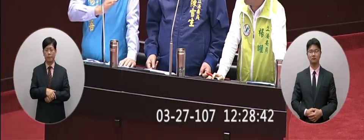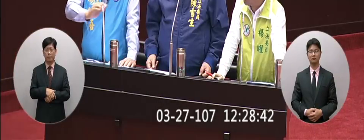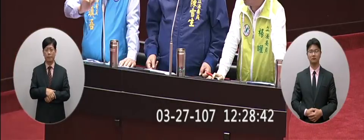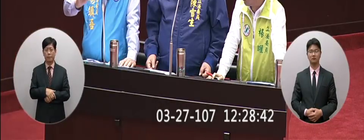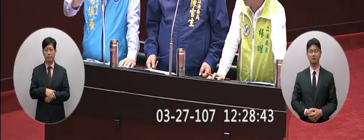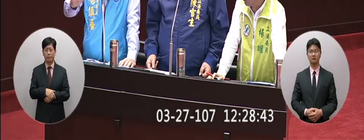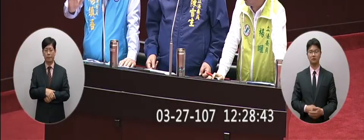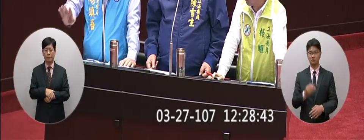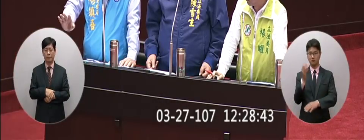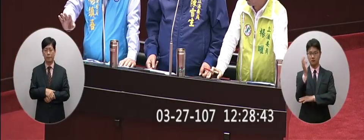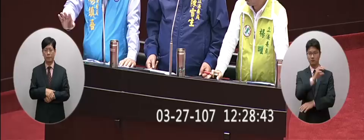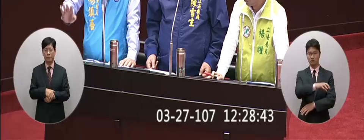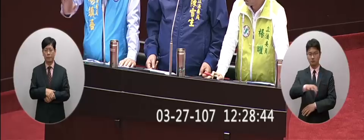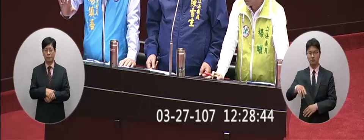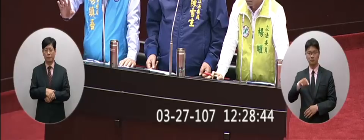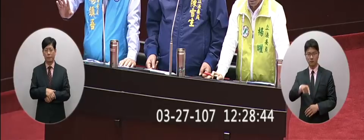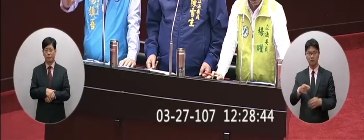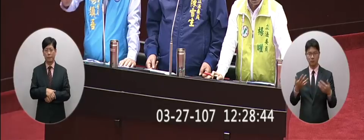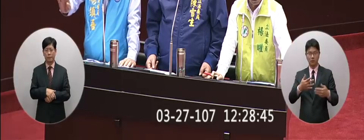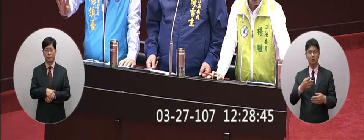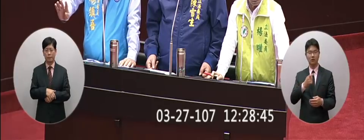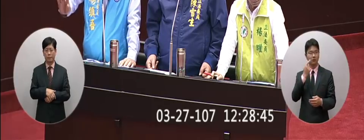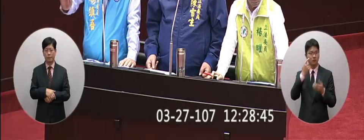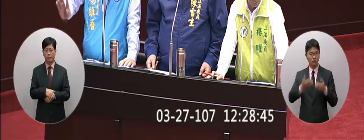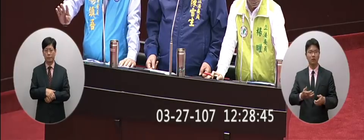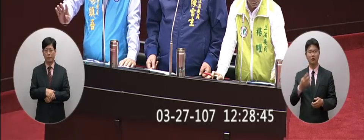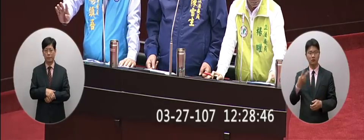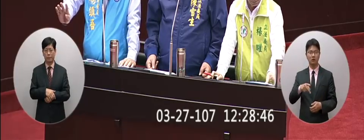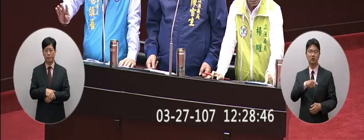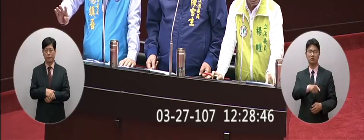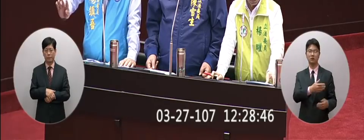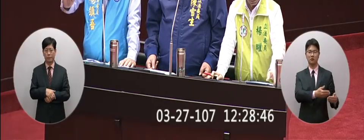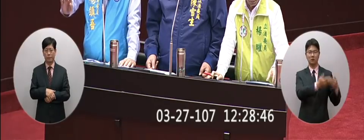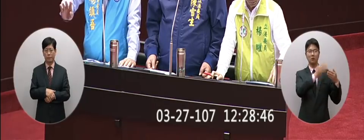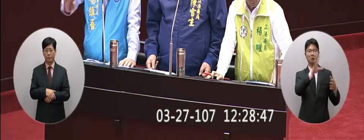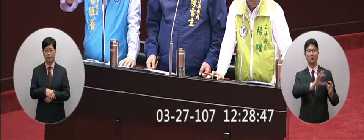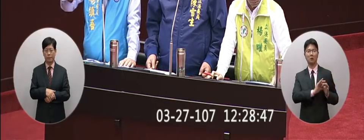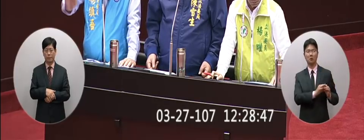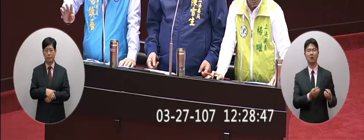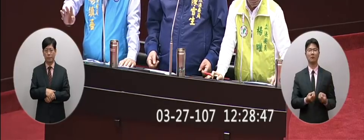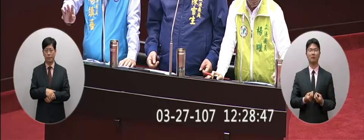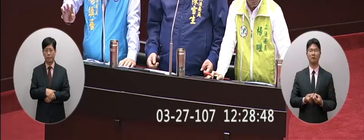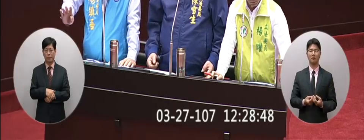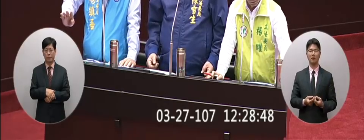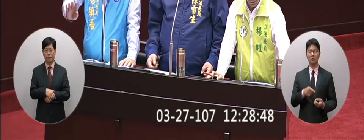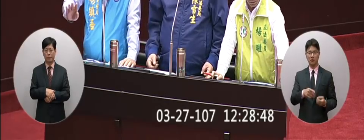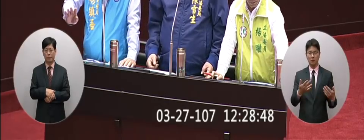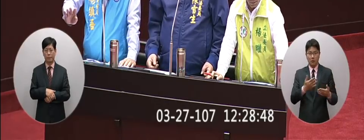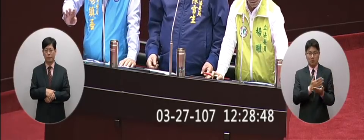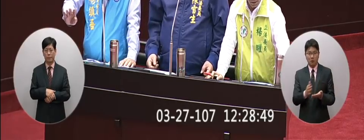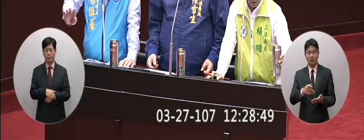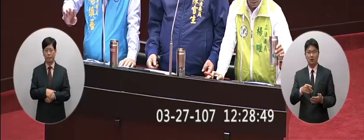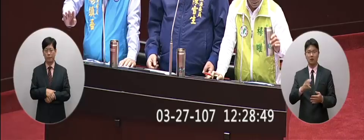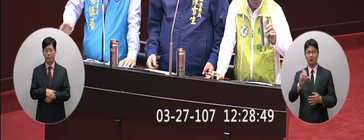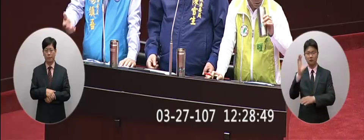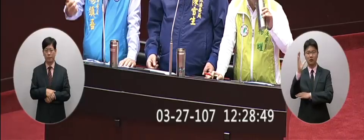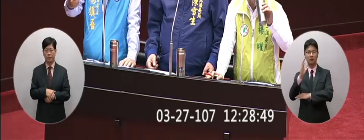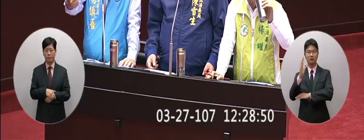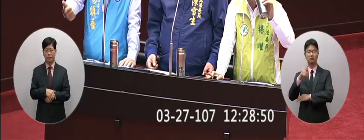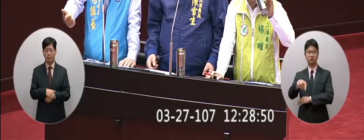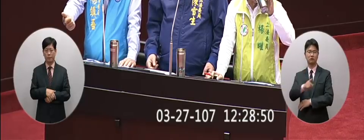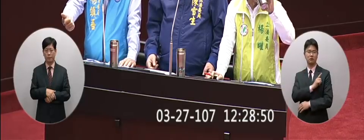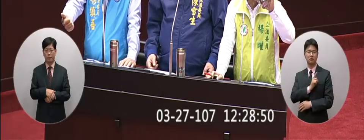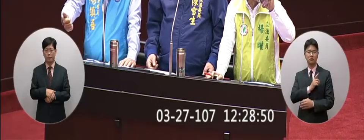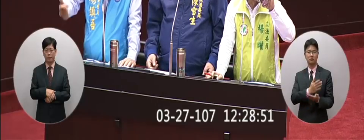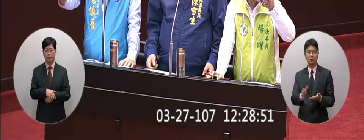地方政府都很关心这个议题，但是因为它的成因又涉及到大陆，然后它的解决的方式也不是地方政府能够处理，包